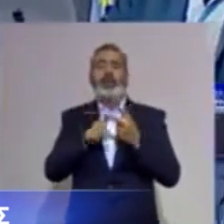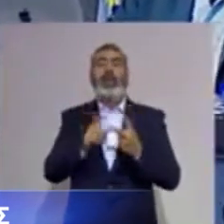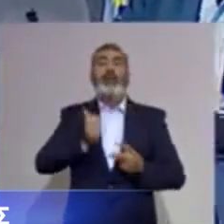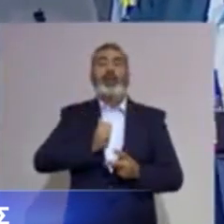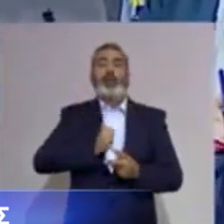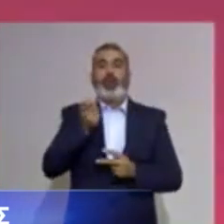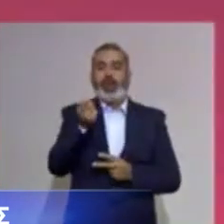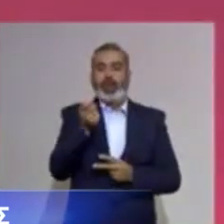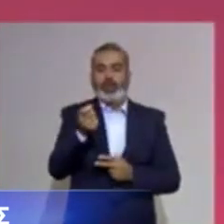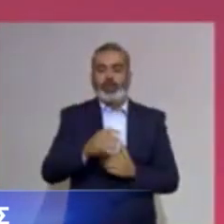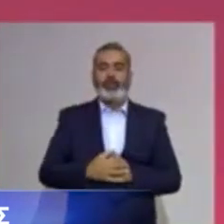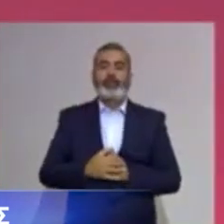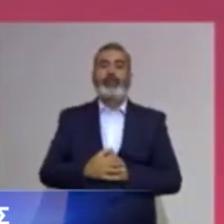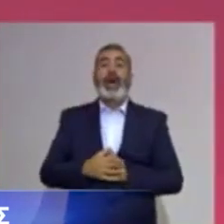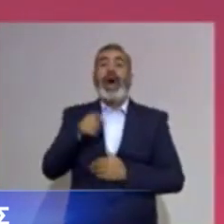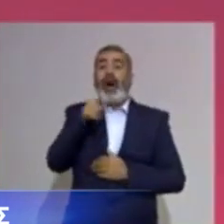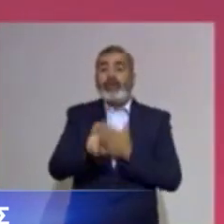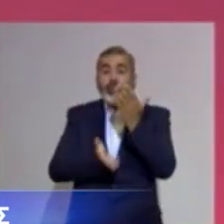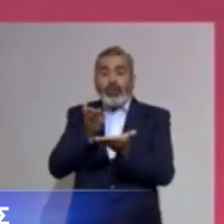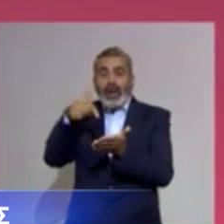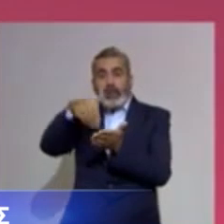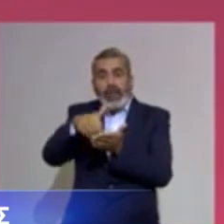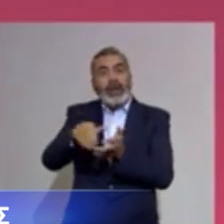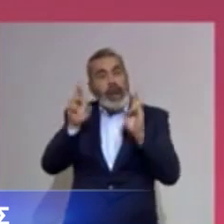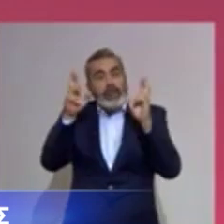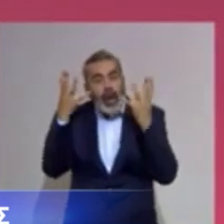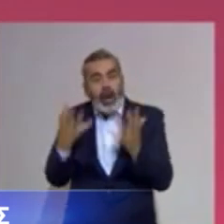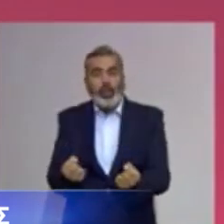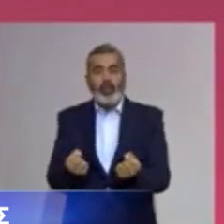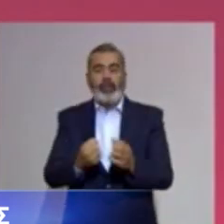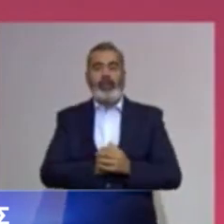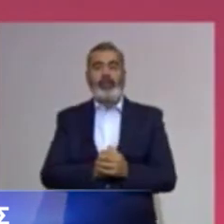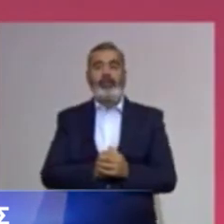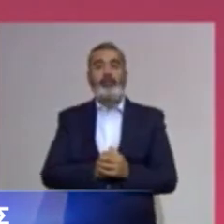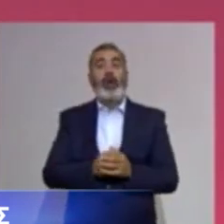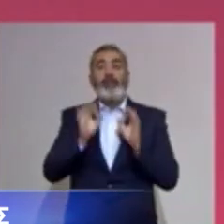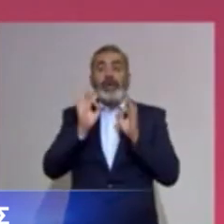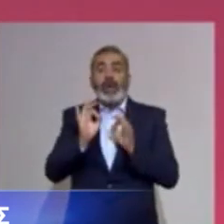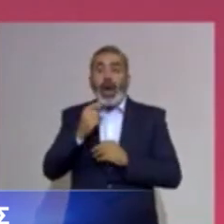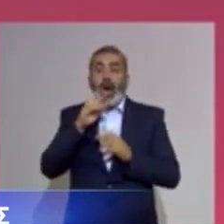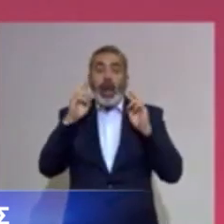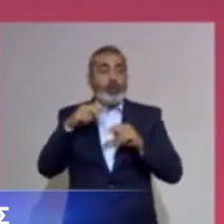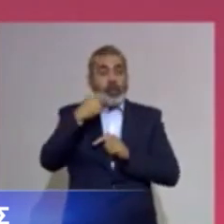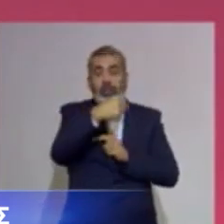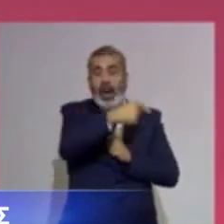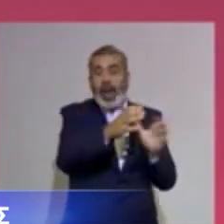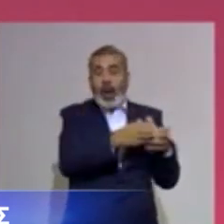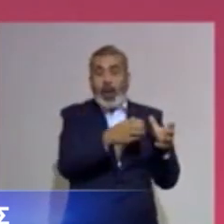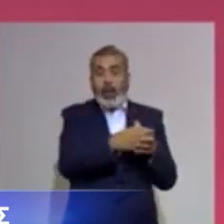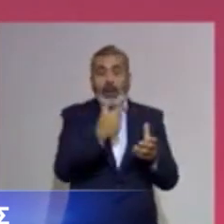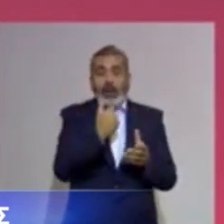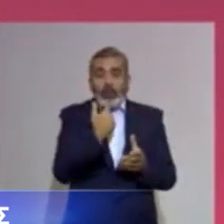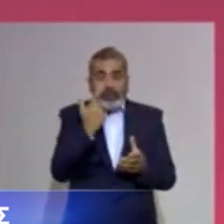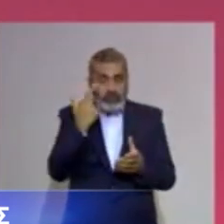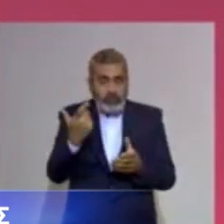προοδευτικής σύγκλησης και ελπίδας. Προτάσεις για τις οποίες καλούμε και τις άλλες προοδευτικές δυνάμεις να τοποθετηθούν. Τις καλούμε